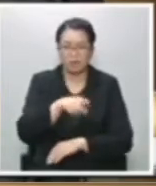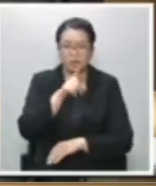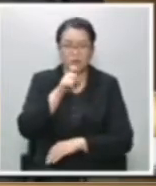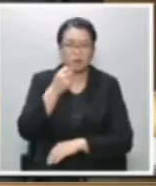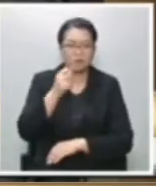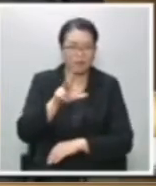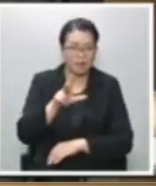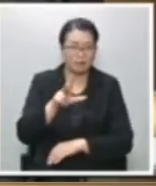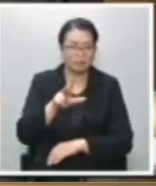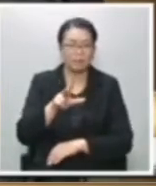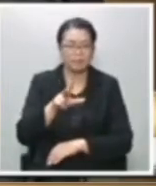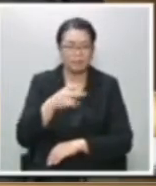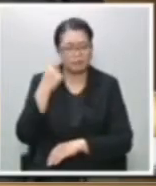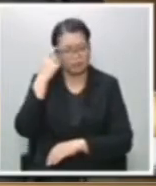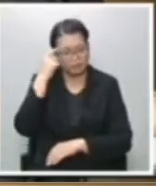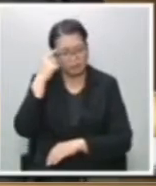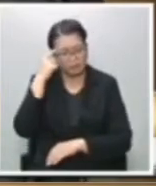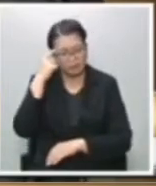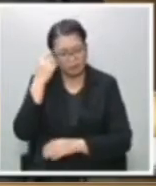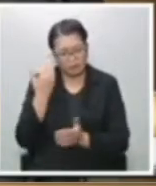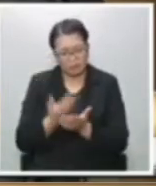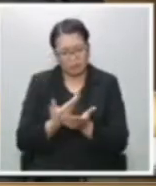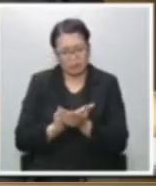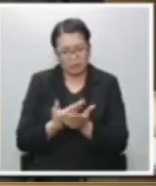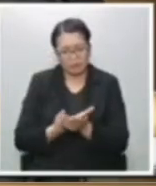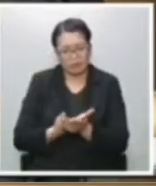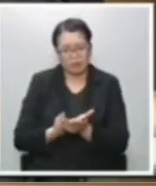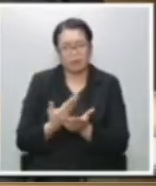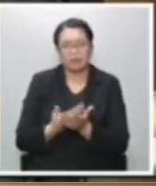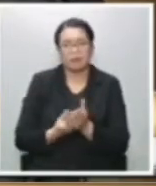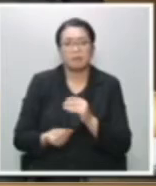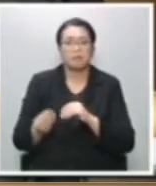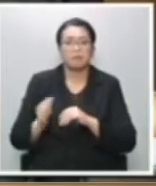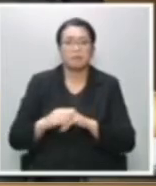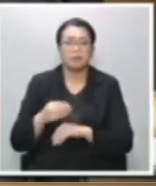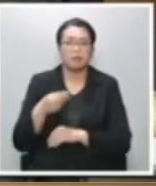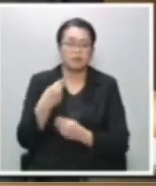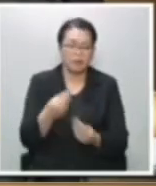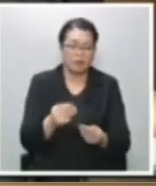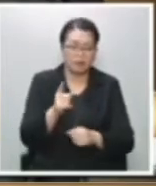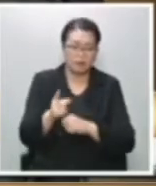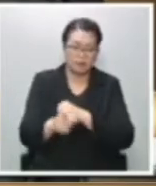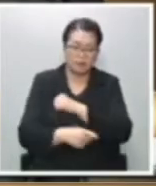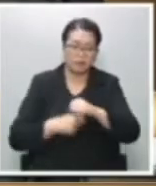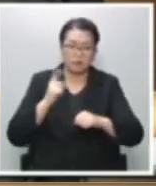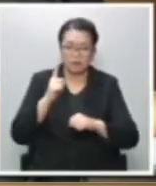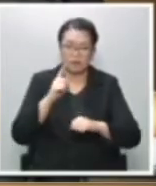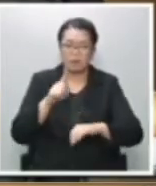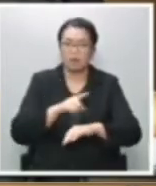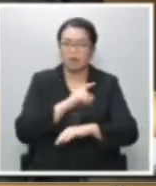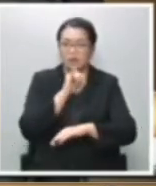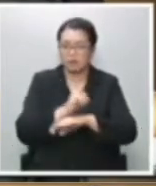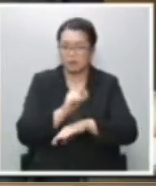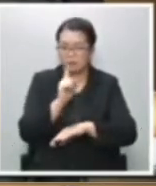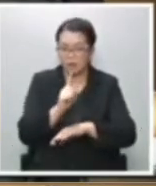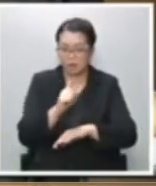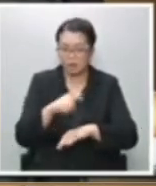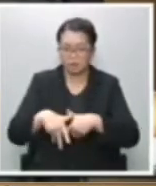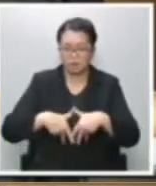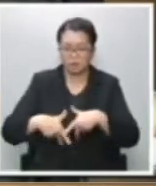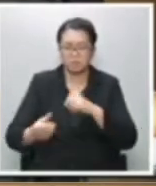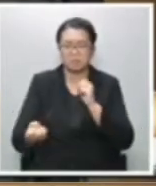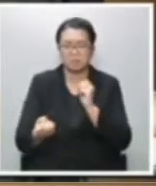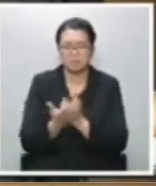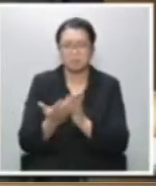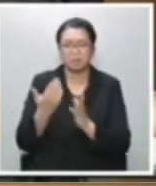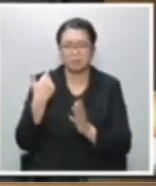ะที่เราพอจะว่าถูกก็ประมาณเกือบ 5,000-6,000 แล้วต่อไร่เพราะนั้นพี่น้องประชาชนจะมีความเดือดร้อนแน่